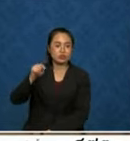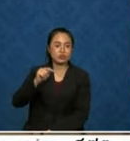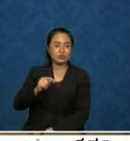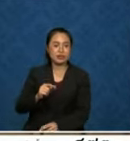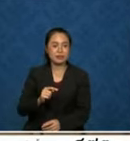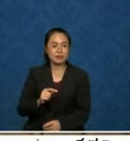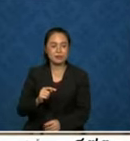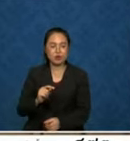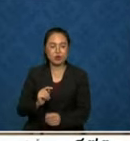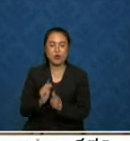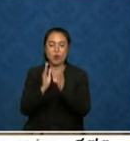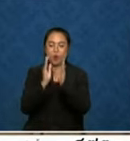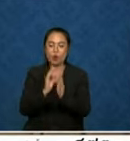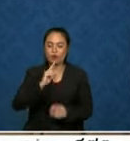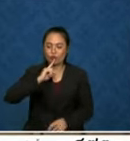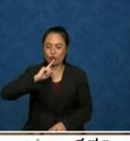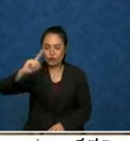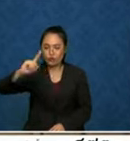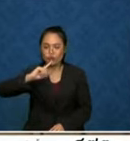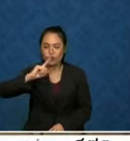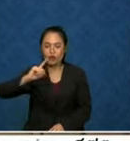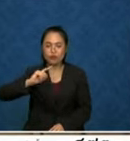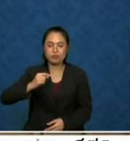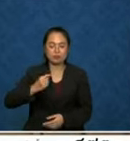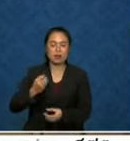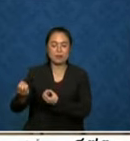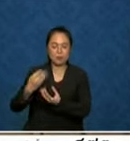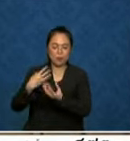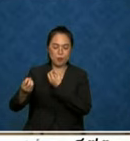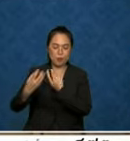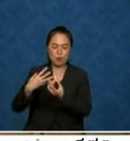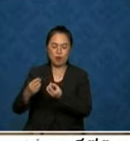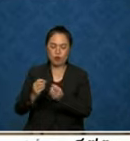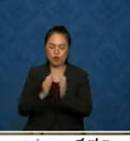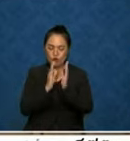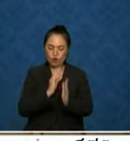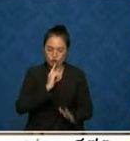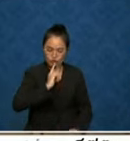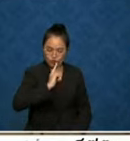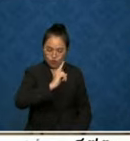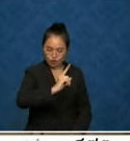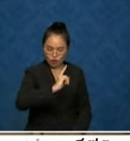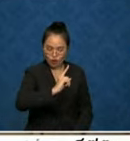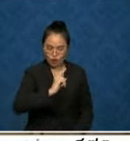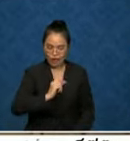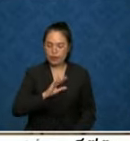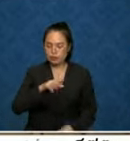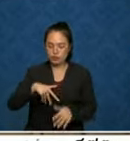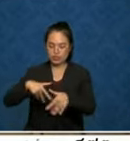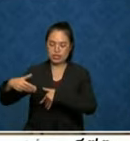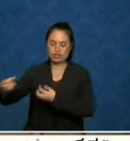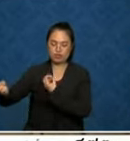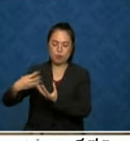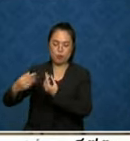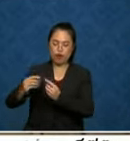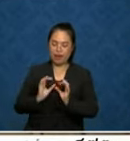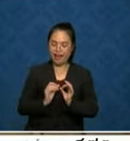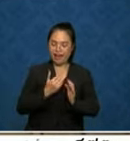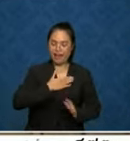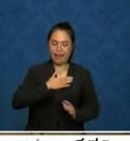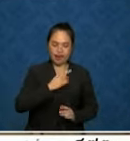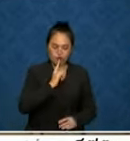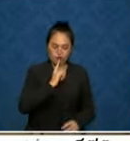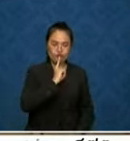ครับตรงนี้ก็จะมีการแจ้งความกันเข้ามานะครับเมื่อนักร้อง ได้รับการร้องเรียนขึ้นมานี่ทำยังไงนะครับหนึ่งก็